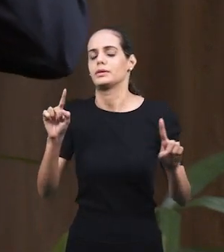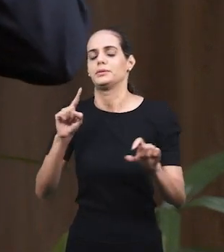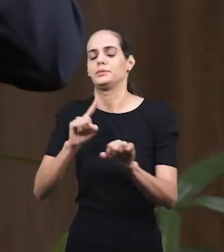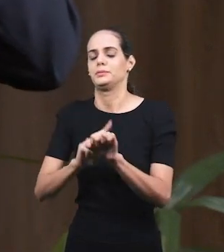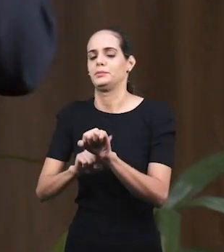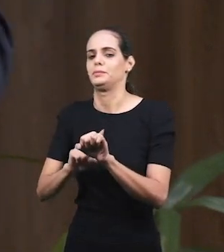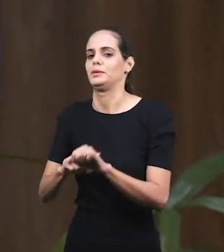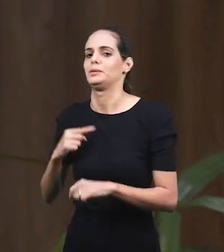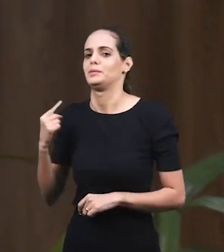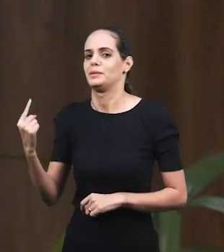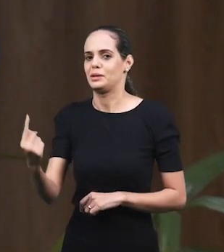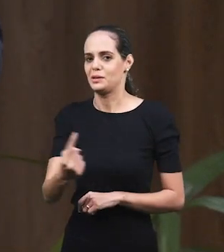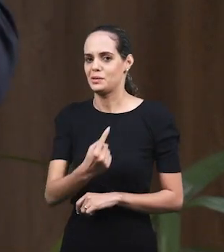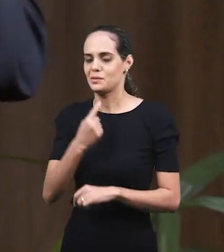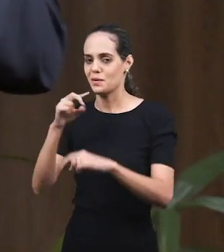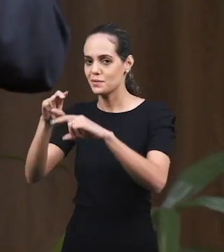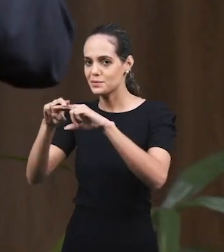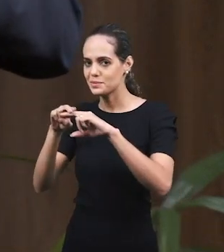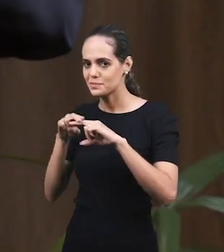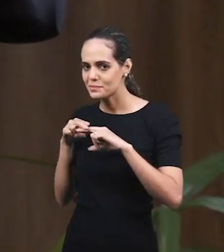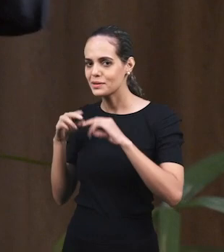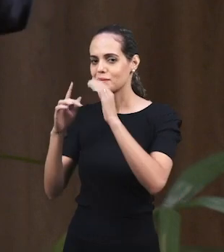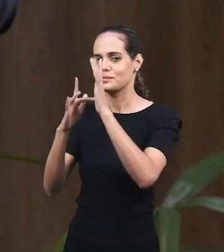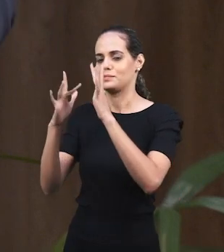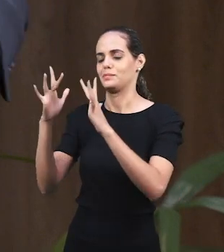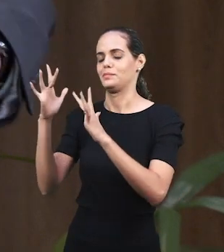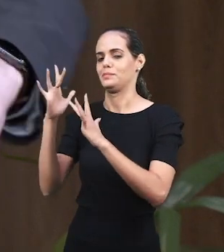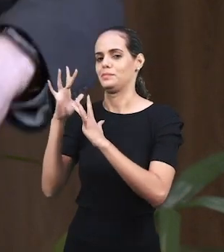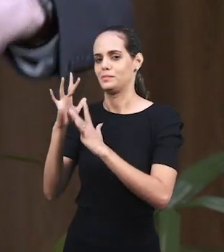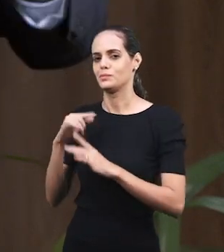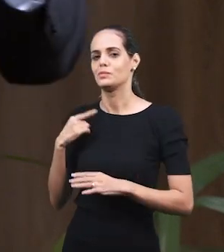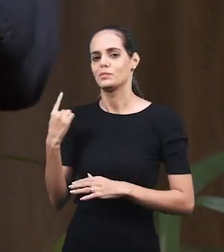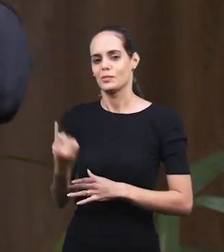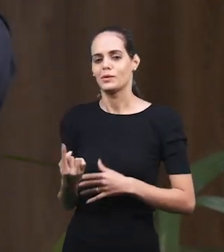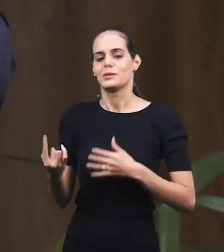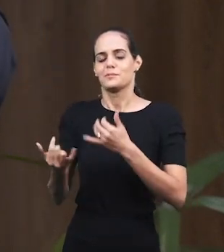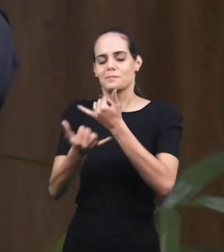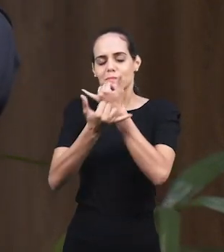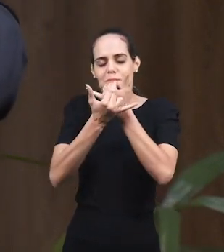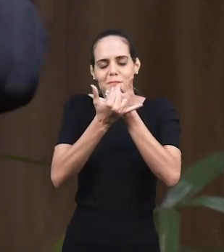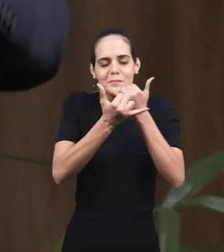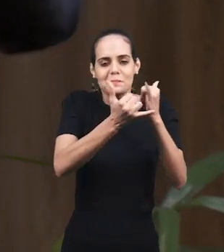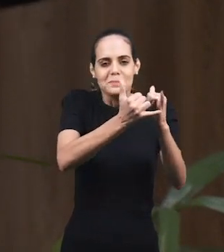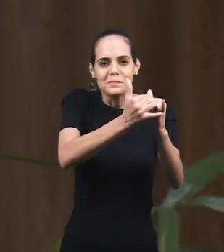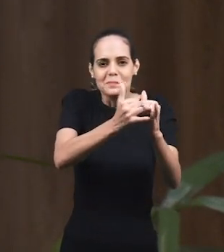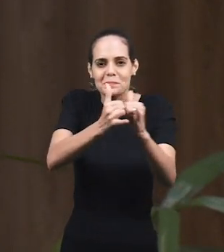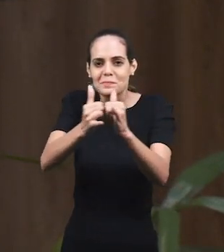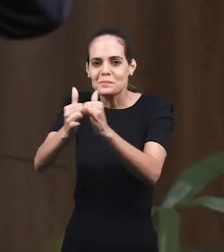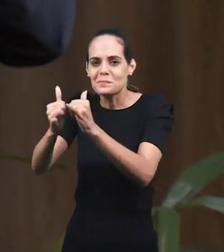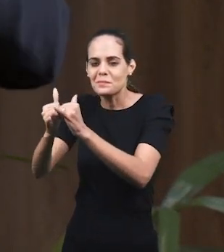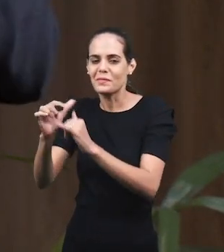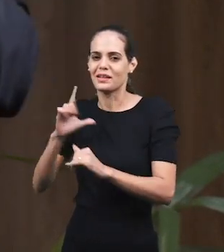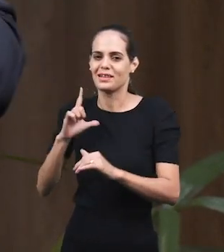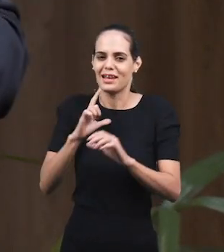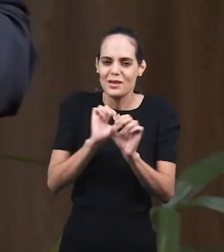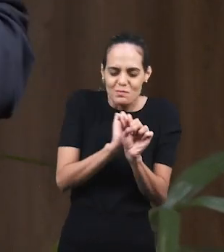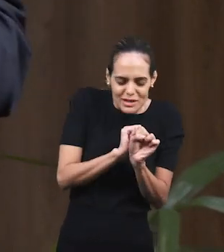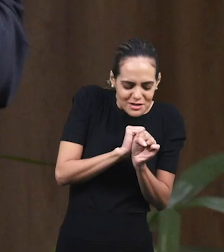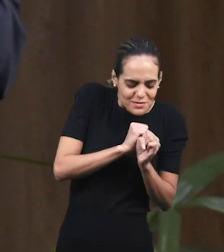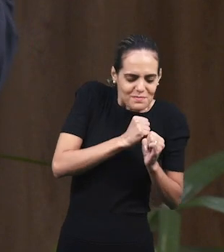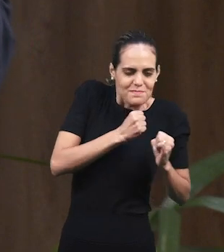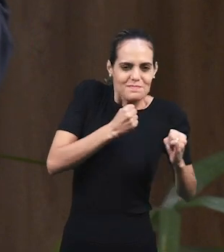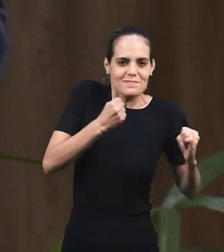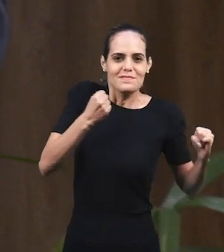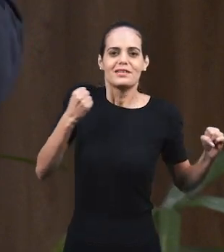vie. Maintenant, quand nous, en Jésus, nous offrons le pardon, nous